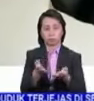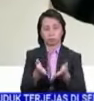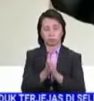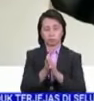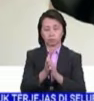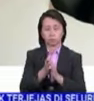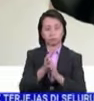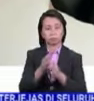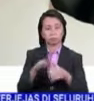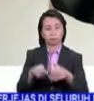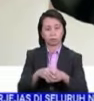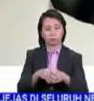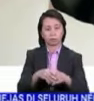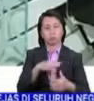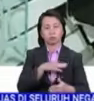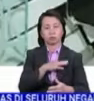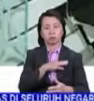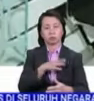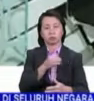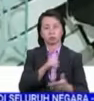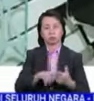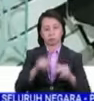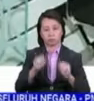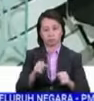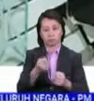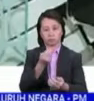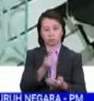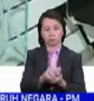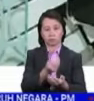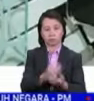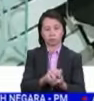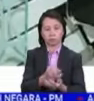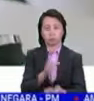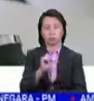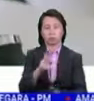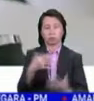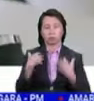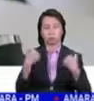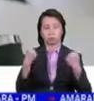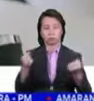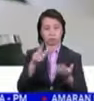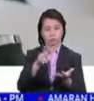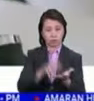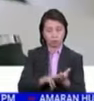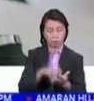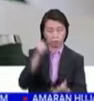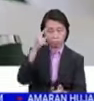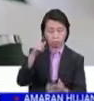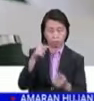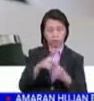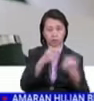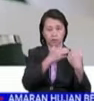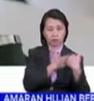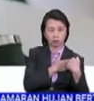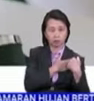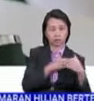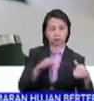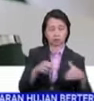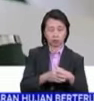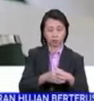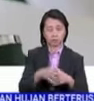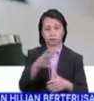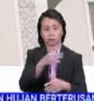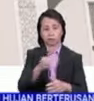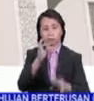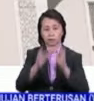permohonan, isu kesukarelaan, kemampuan kewangan, status kesihatan, kefahaman kepada tanggungjawab perkahwinan